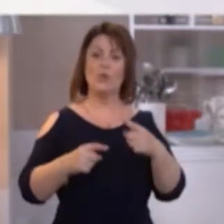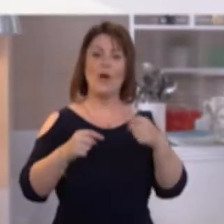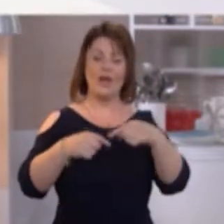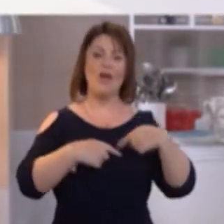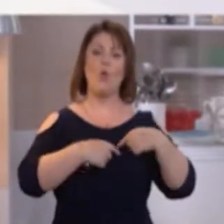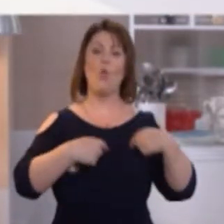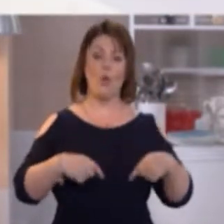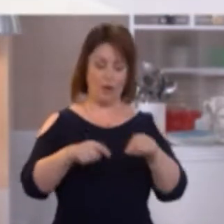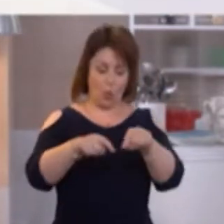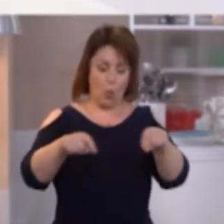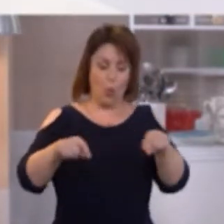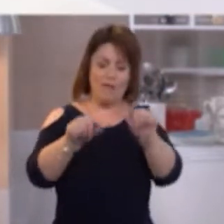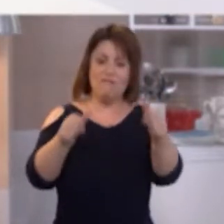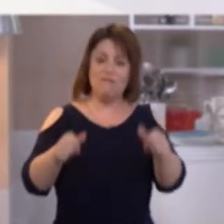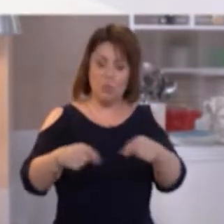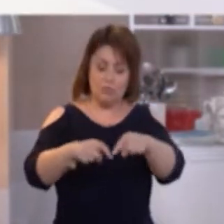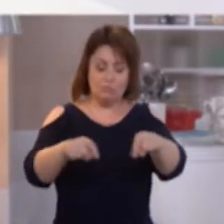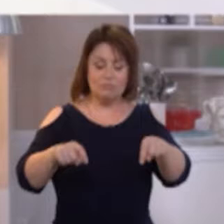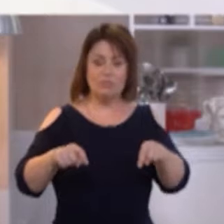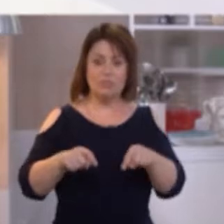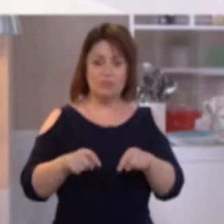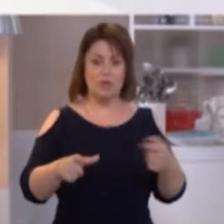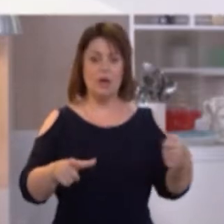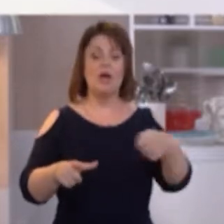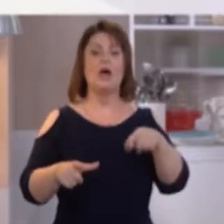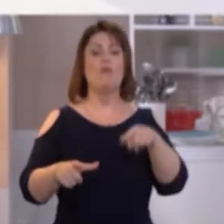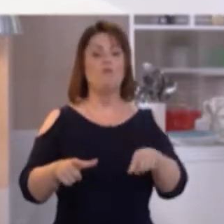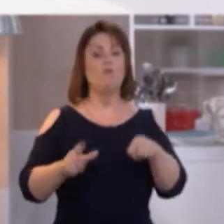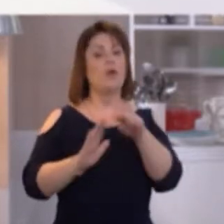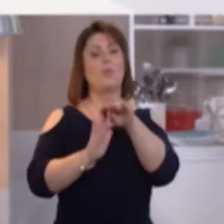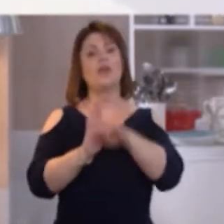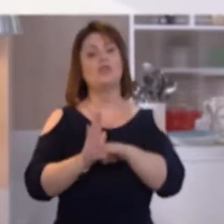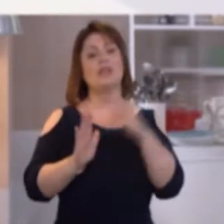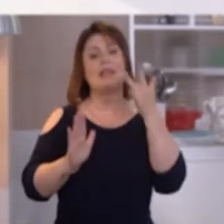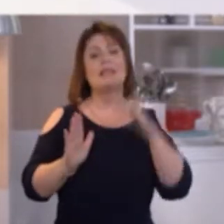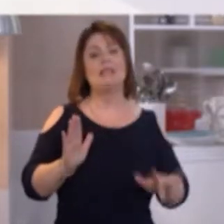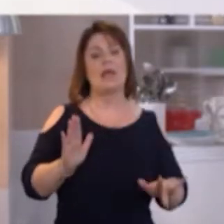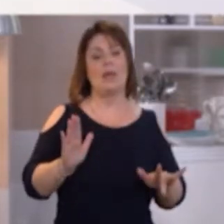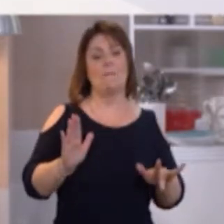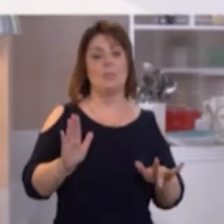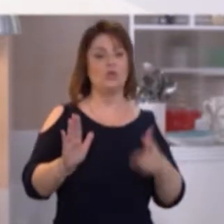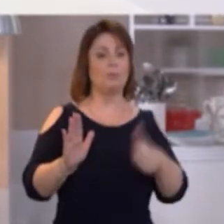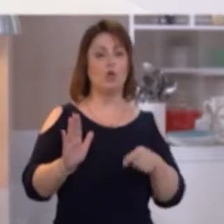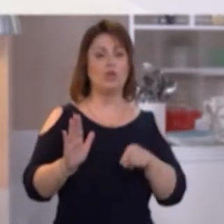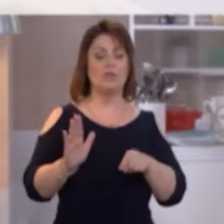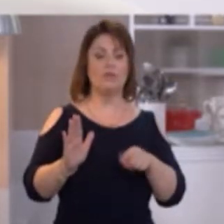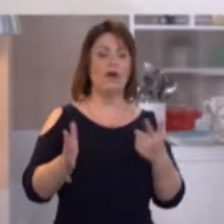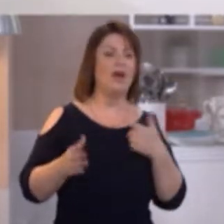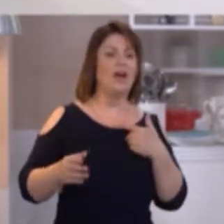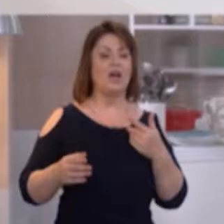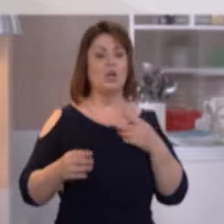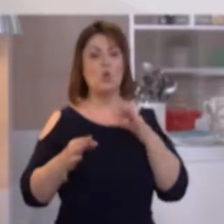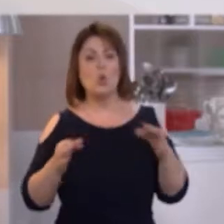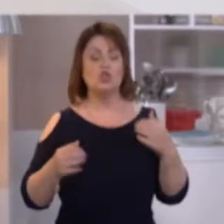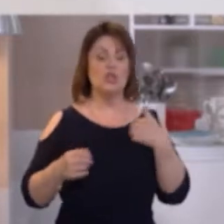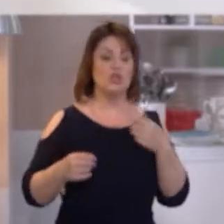Bello. Ok. Diciamo, questa ricetta semplice, perché io ho voluto presentarla in questo modo? Perché spesso si è in difficoltà, che dolce faccio, una cena